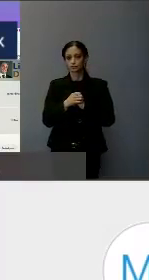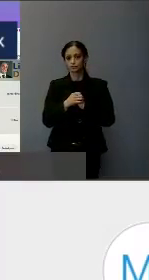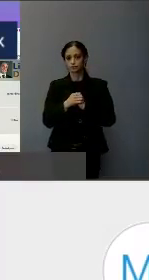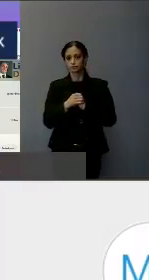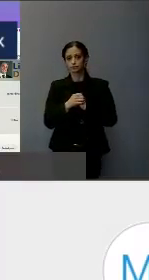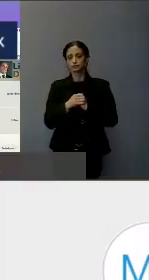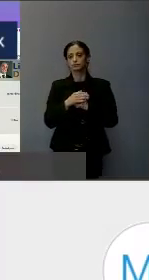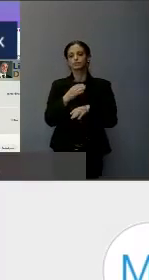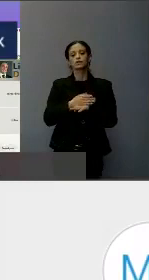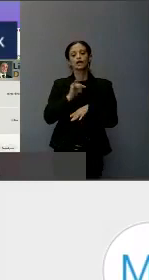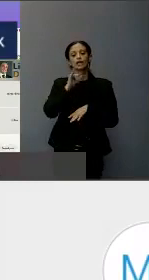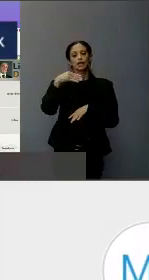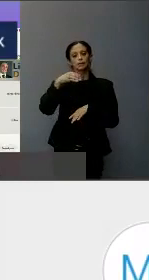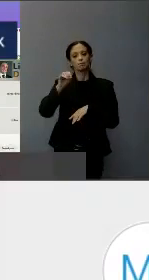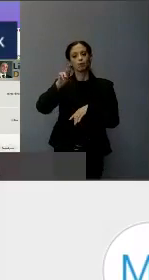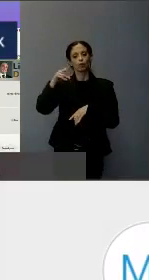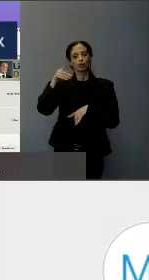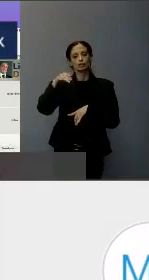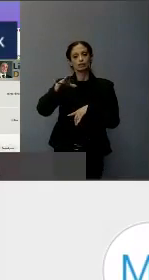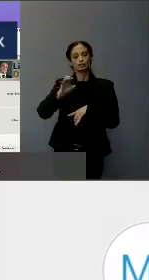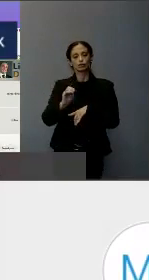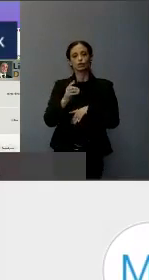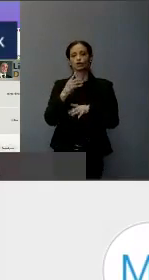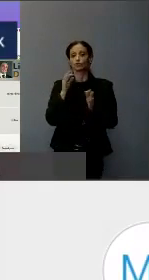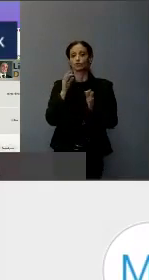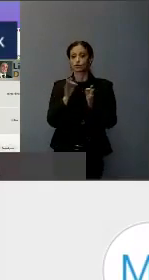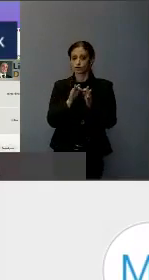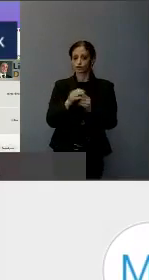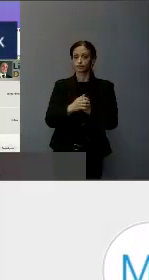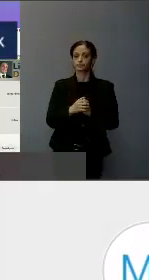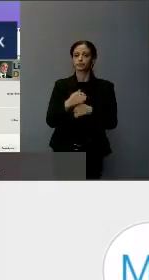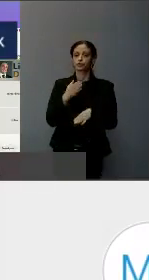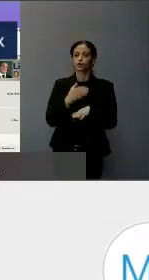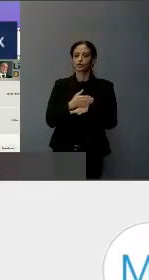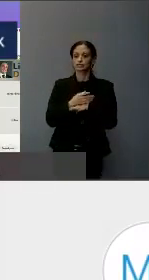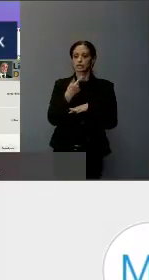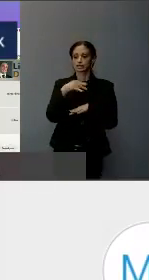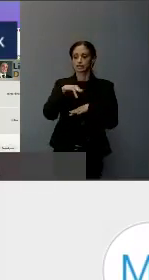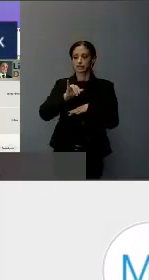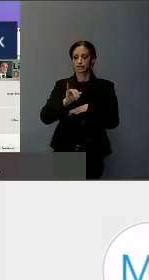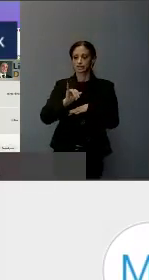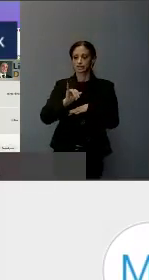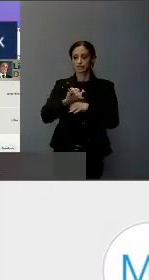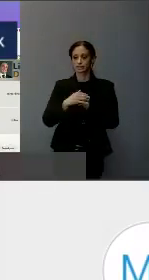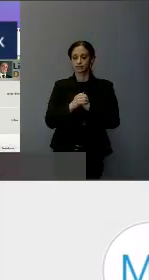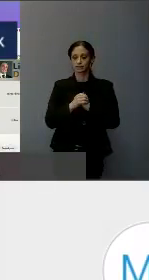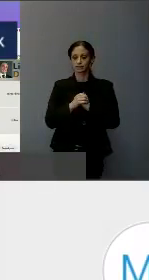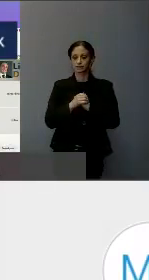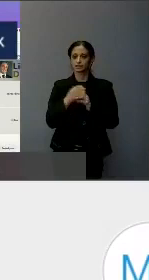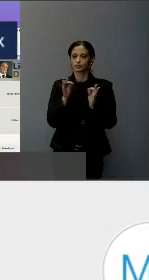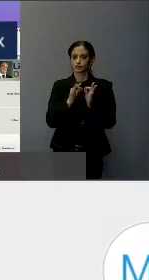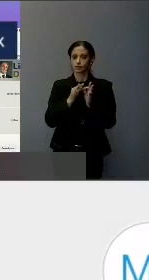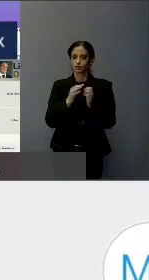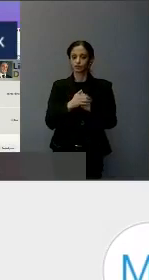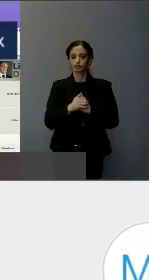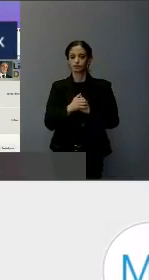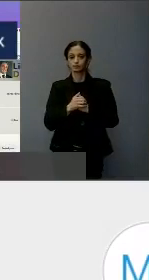consigliere immordino che vuole consigliere a pini amorevole